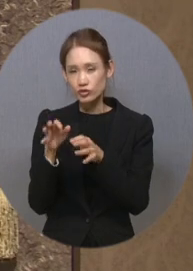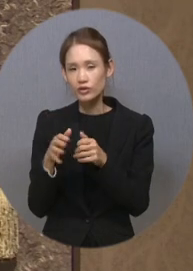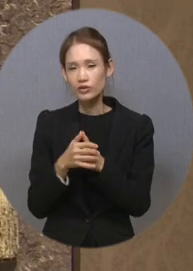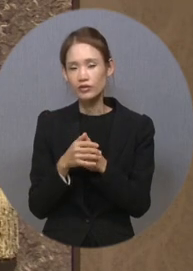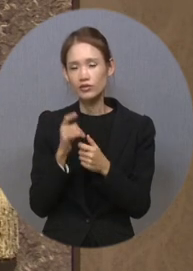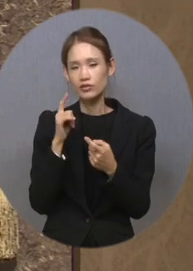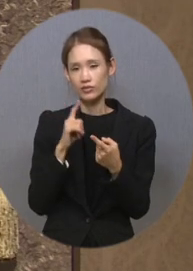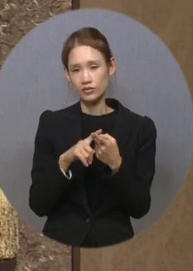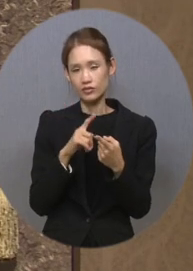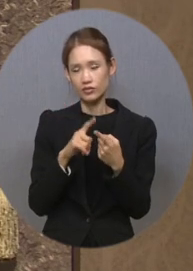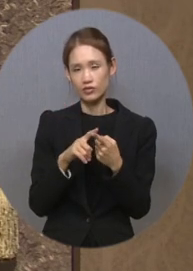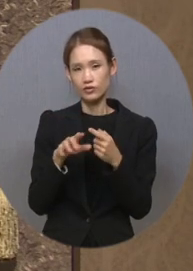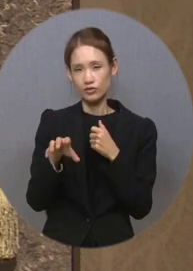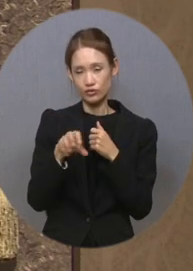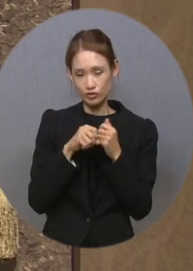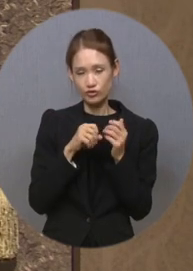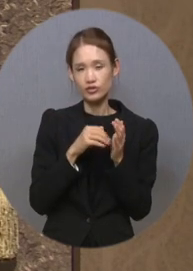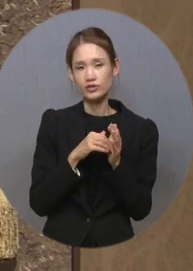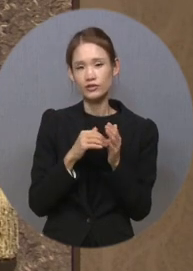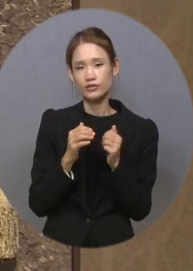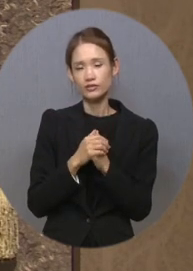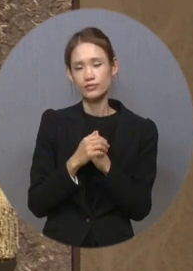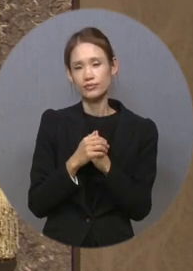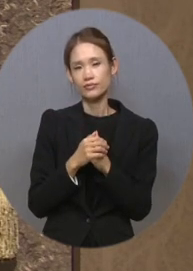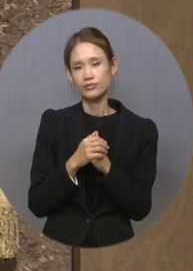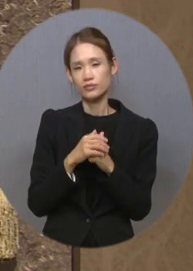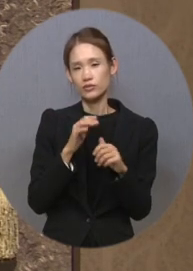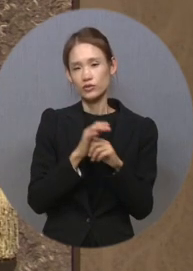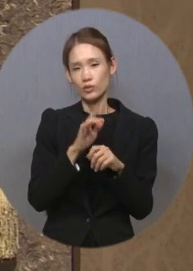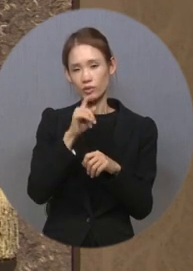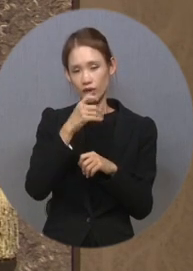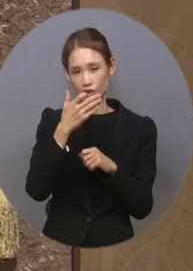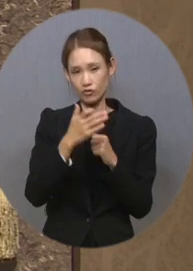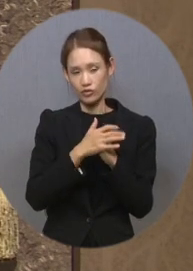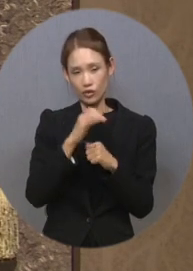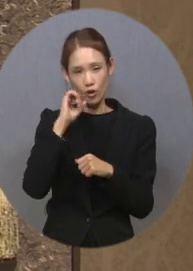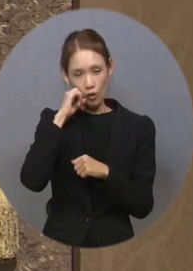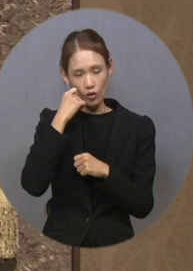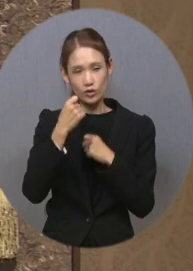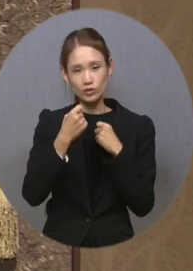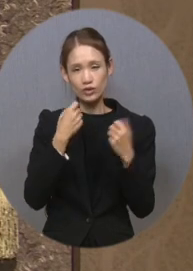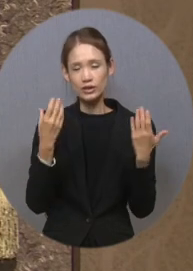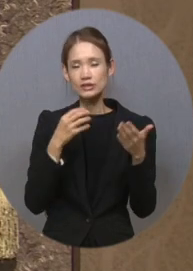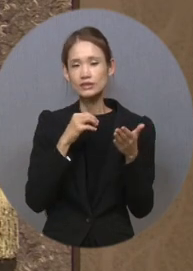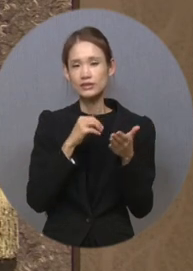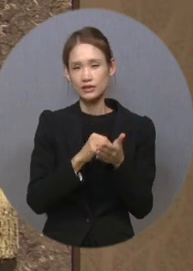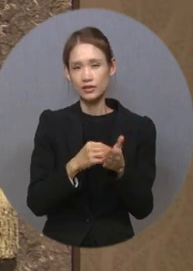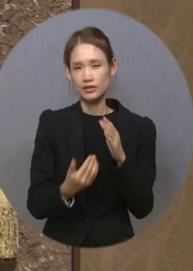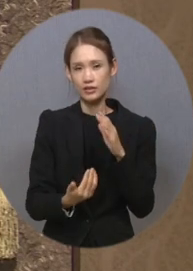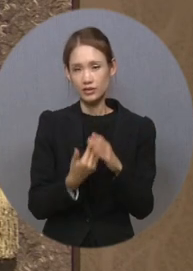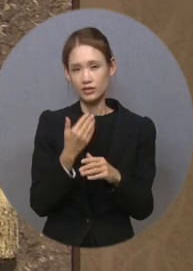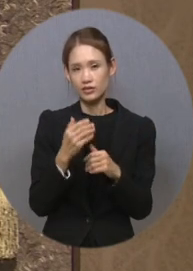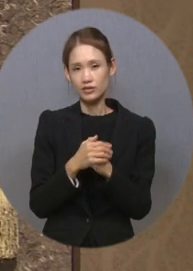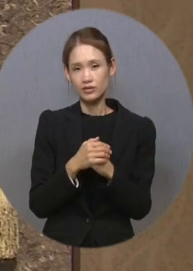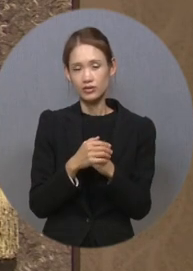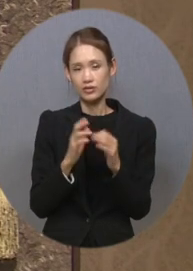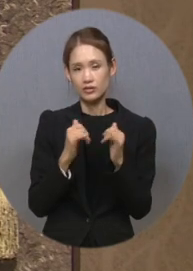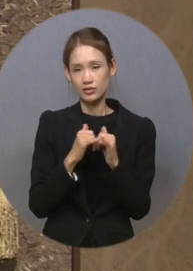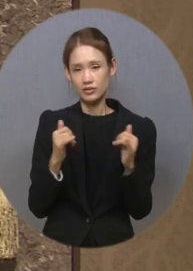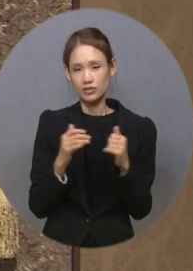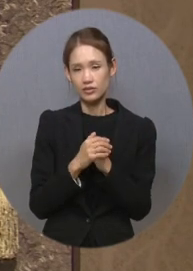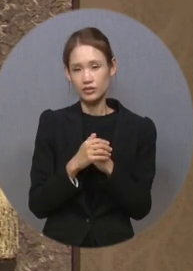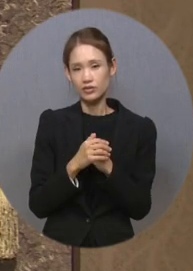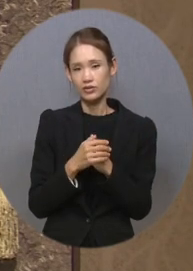이거를 유치를 해서 코로나 때문에 어려운 상황에서도 일자리가 나오고 그래도 우리